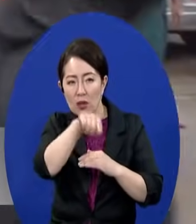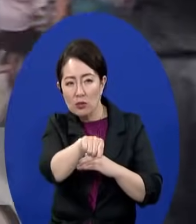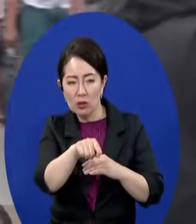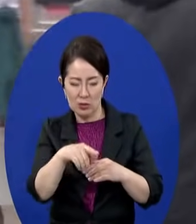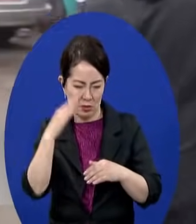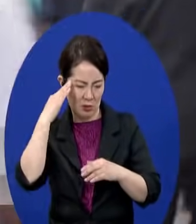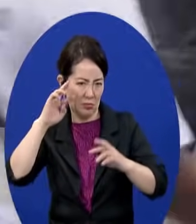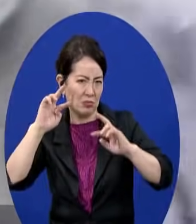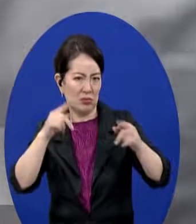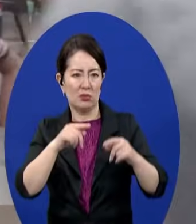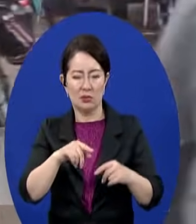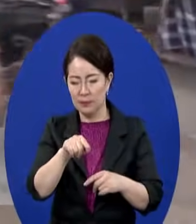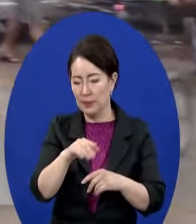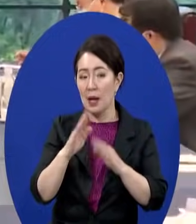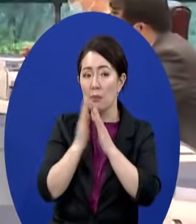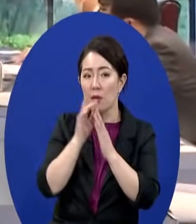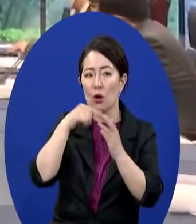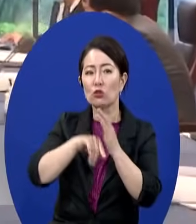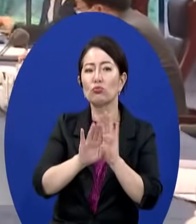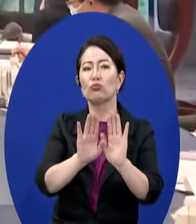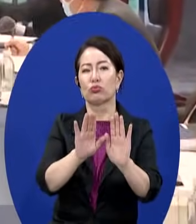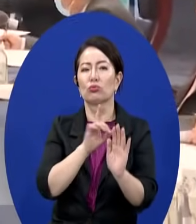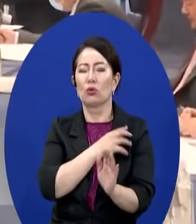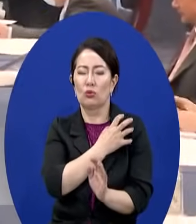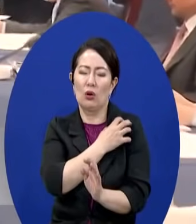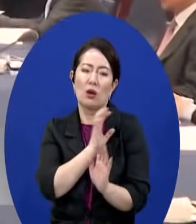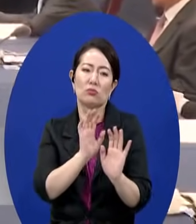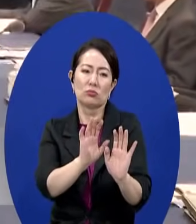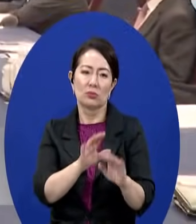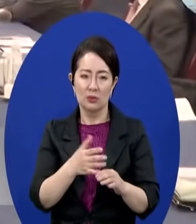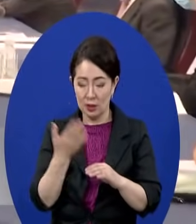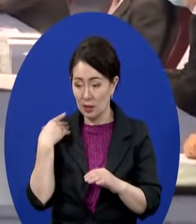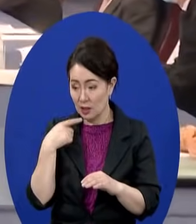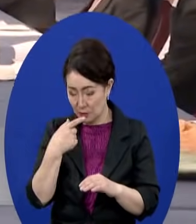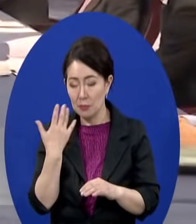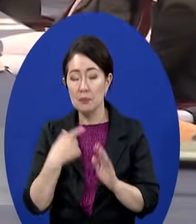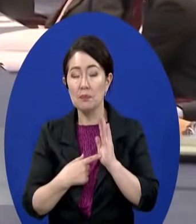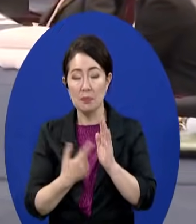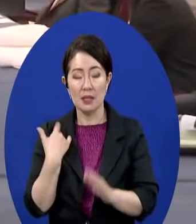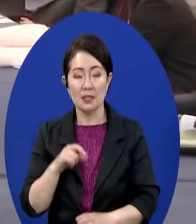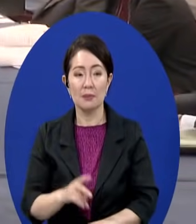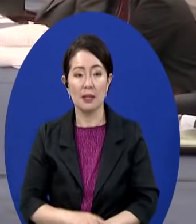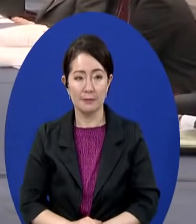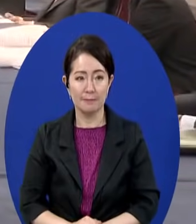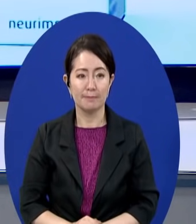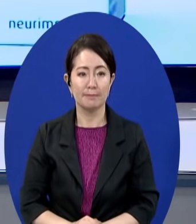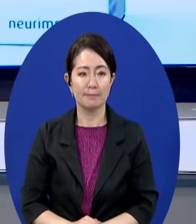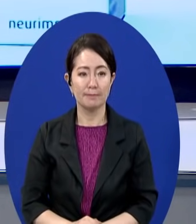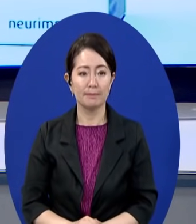цэргийн эргэлтийг Мьямарын дотоод хэрэг хэмээн үзэж байгаагаа өмнө нь нэг бус удаа илэрхийлж байсан юм.